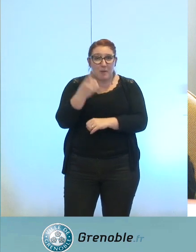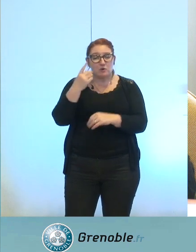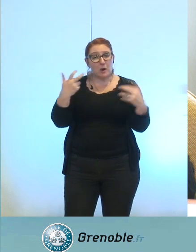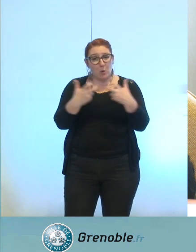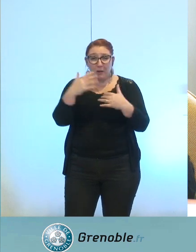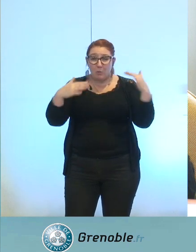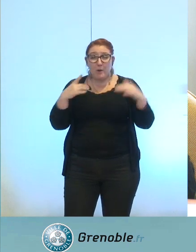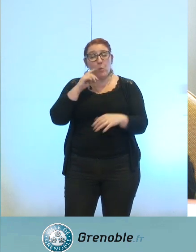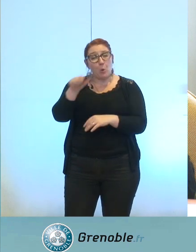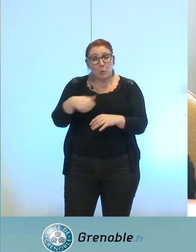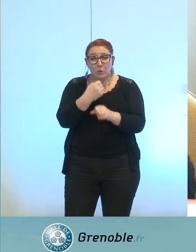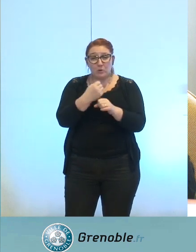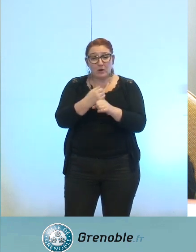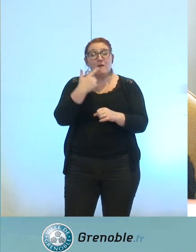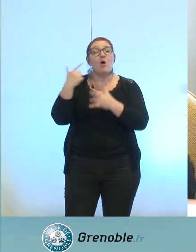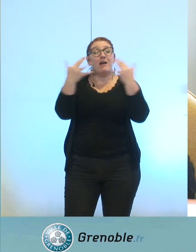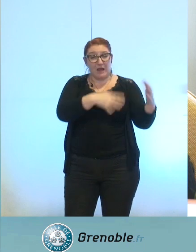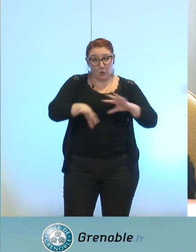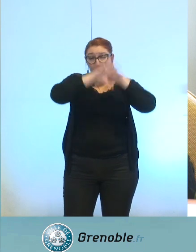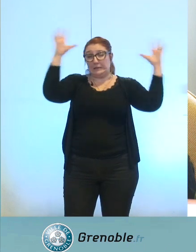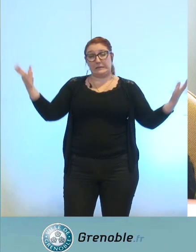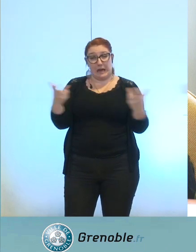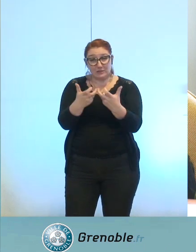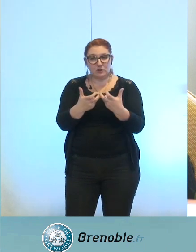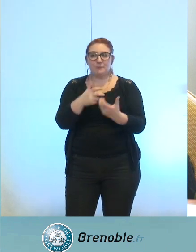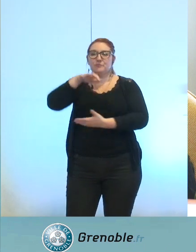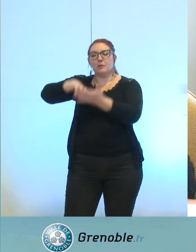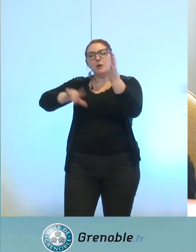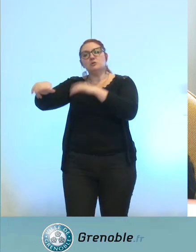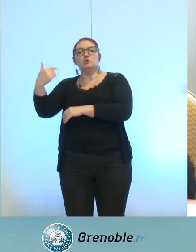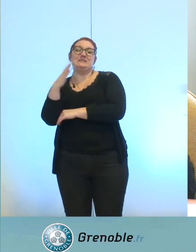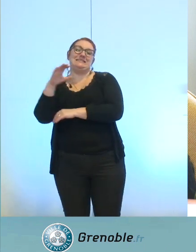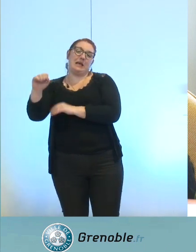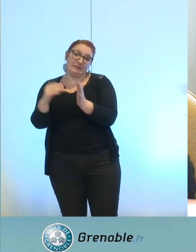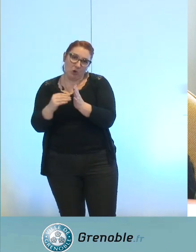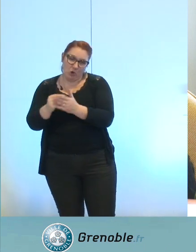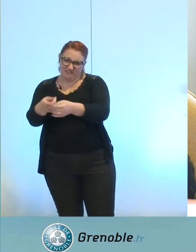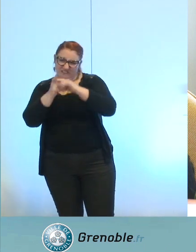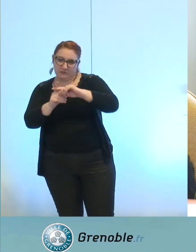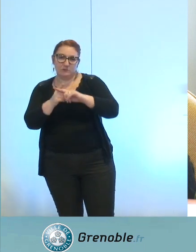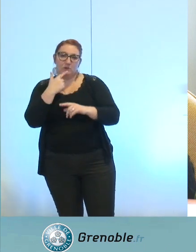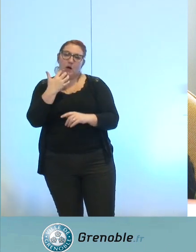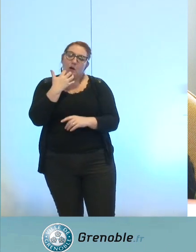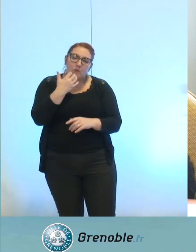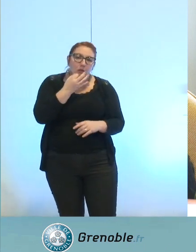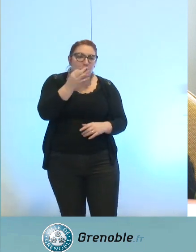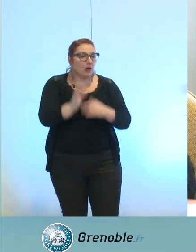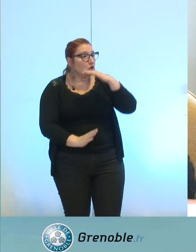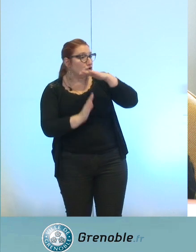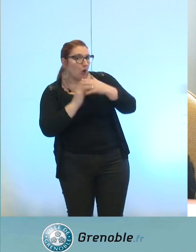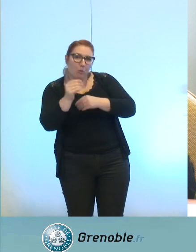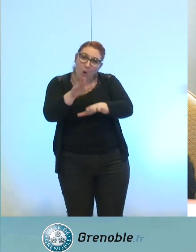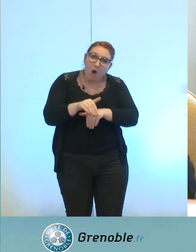travail vous verrez la somme que ça représente et puis page 12 on éping encore le CCAS alors j'ai envie de vous dire c'est stop ou c'est